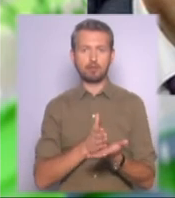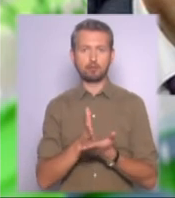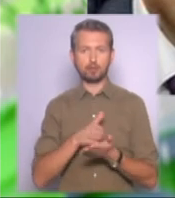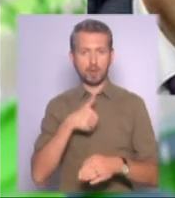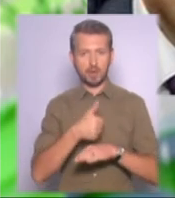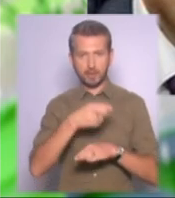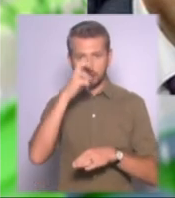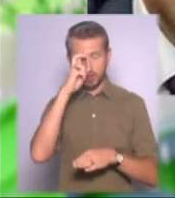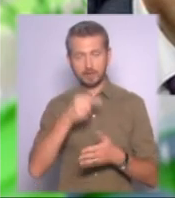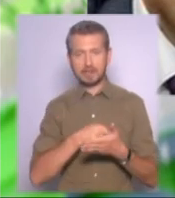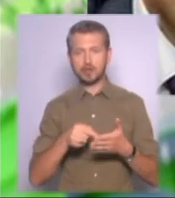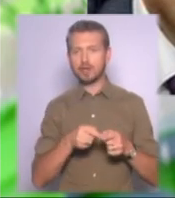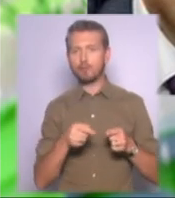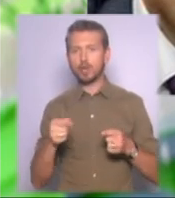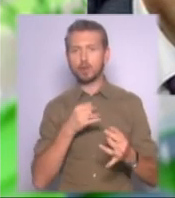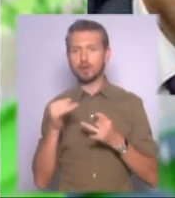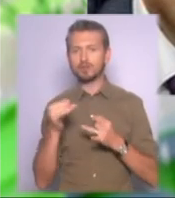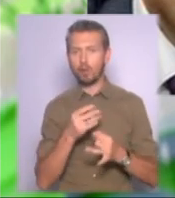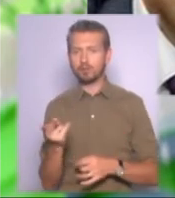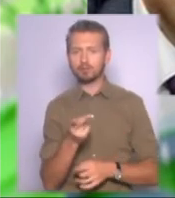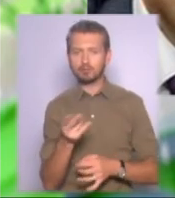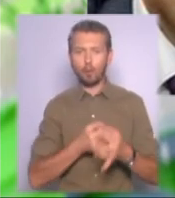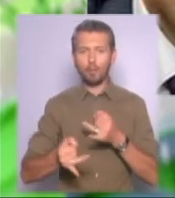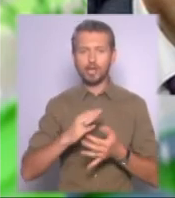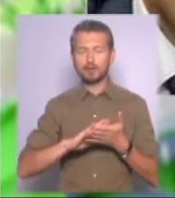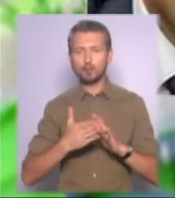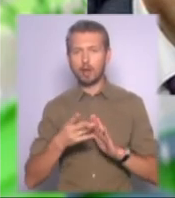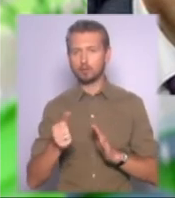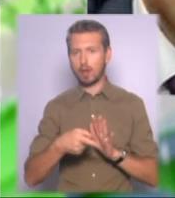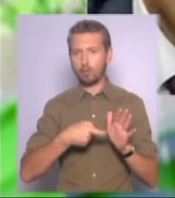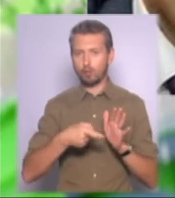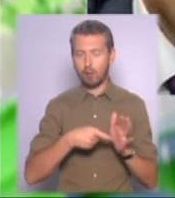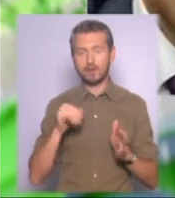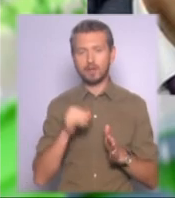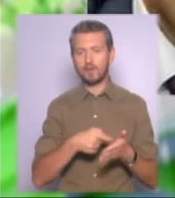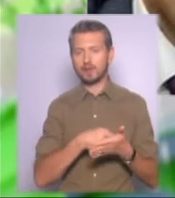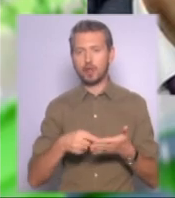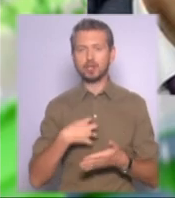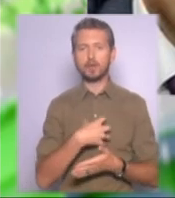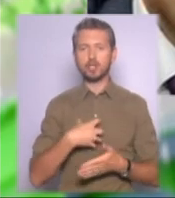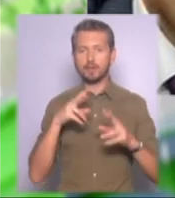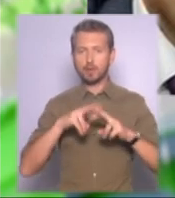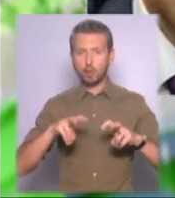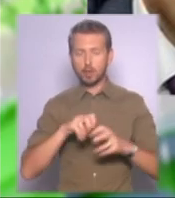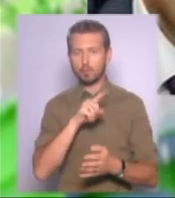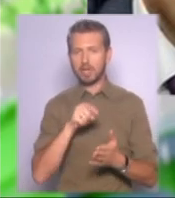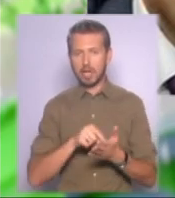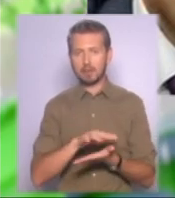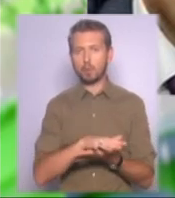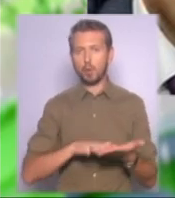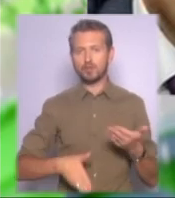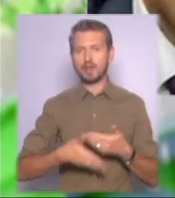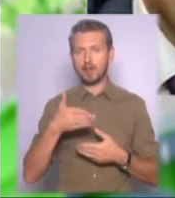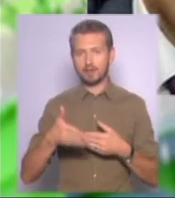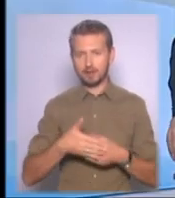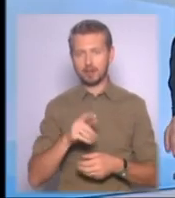що в ході розмови співрозмовники обговорили ситуацію на Донбасі і відзначили важливість розгляду питання продовження санкцій